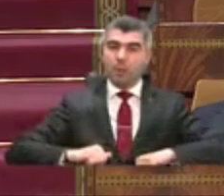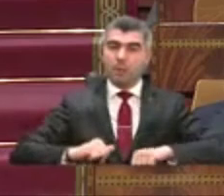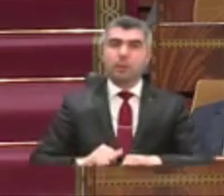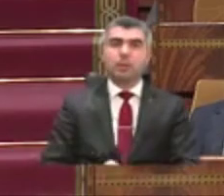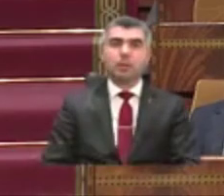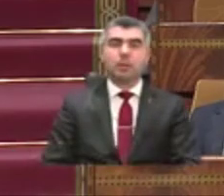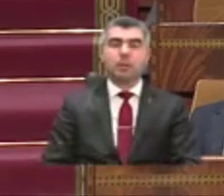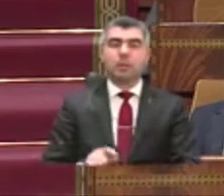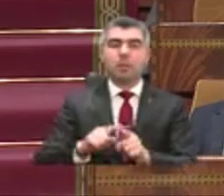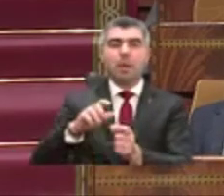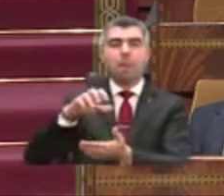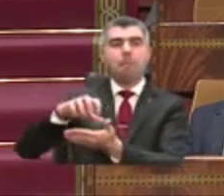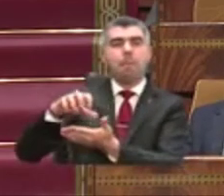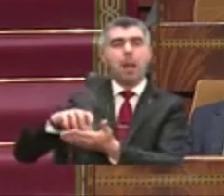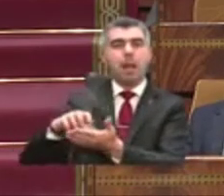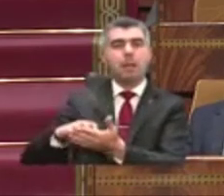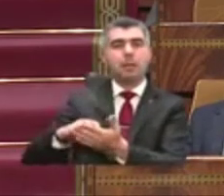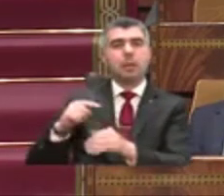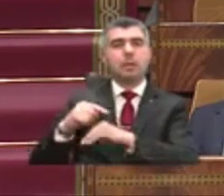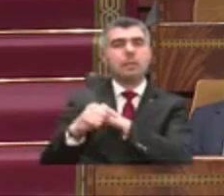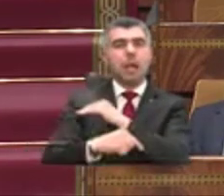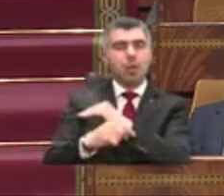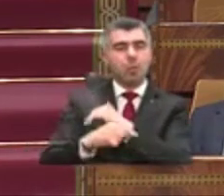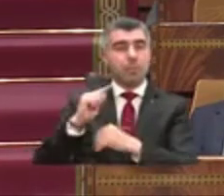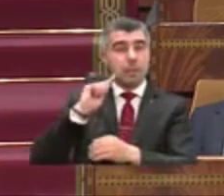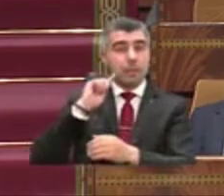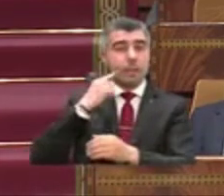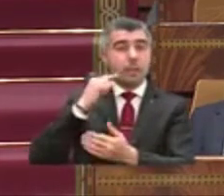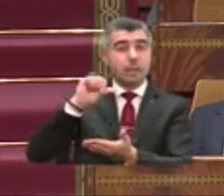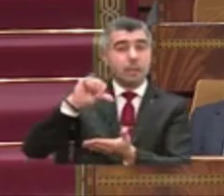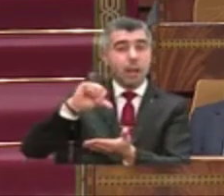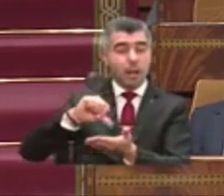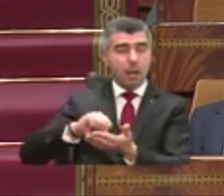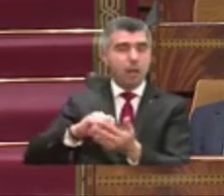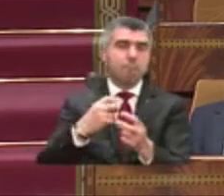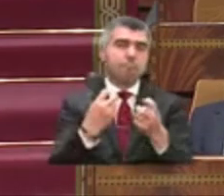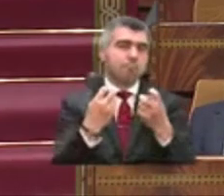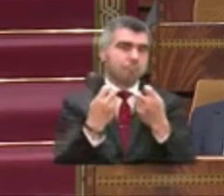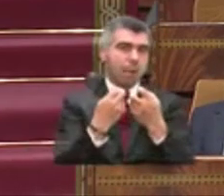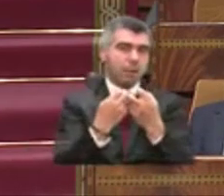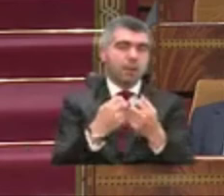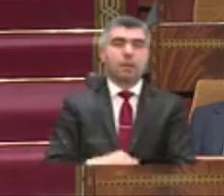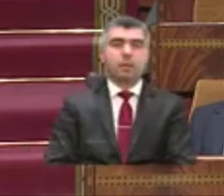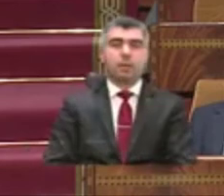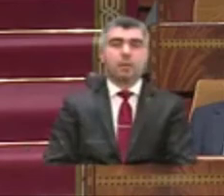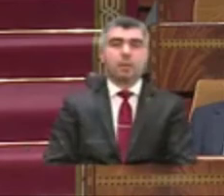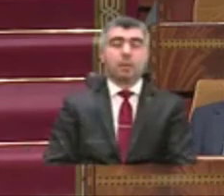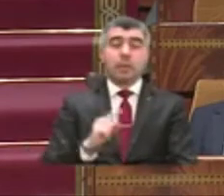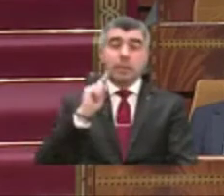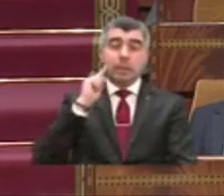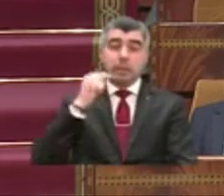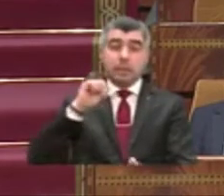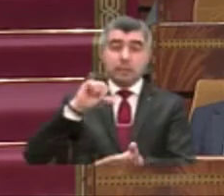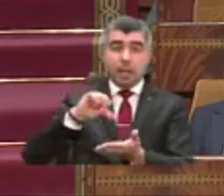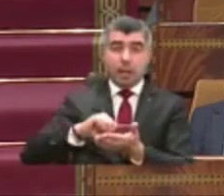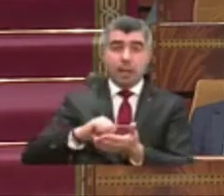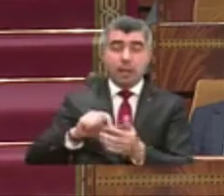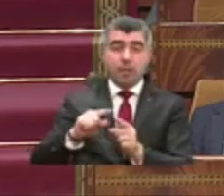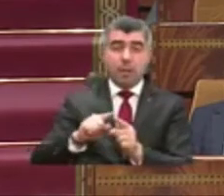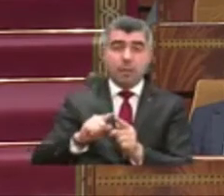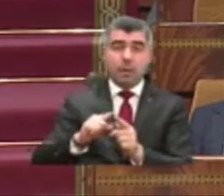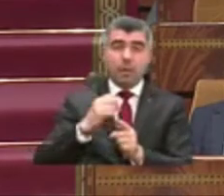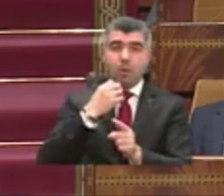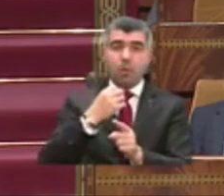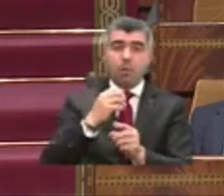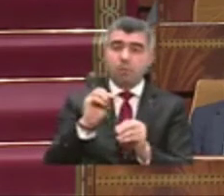بعض المناطق الجنوبيه كتعاني، جهه الداخله والذهب على سبيل المثال. الداخله الان عندها واحد المحطه ديال تحليه، المحطه